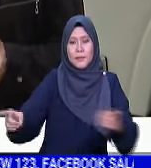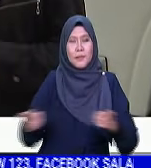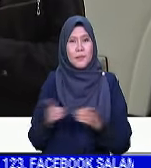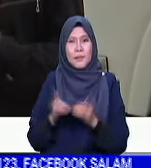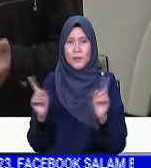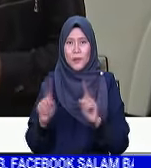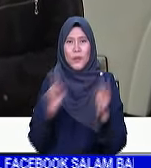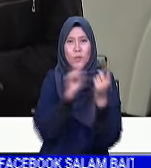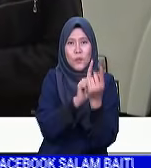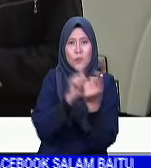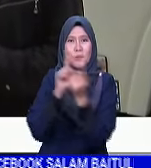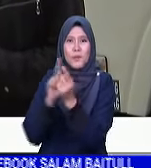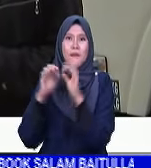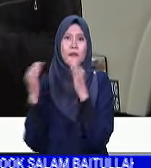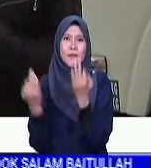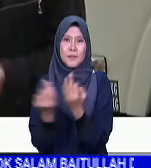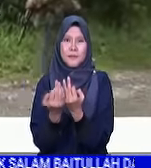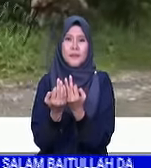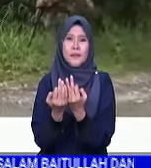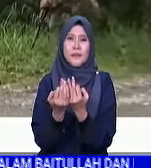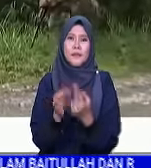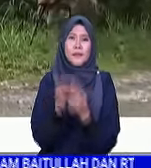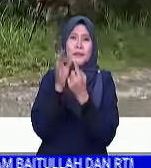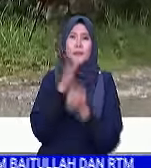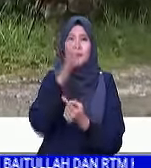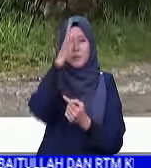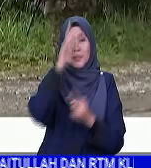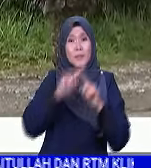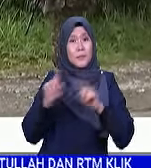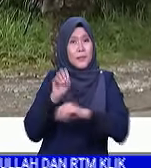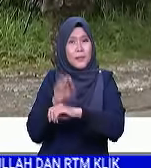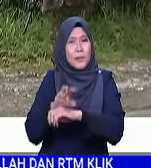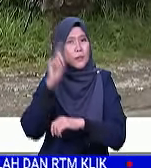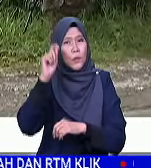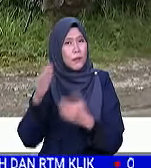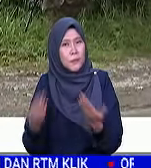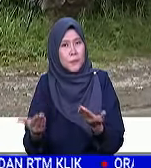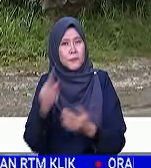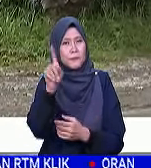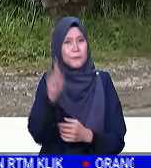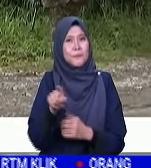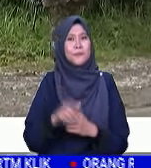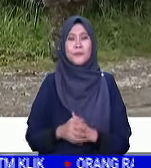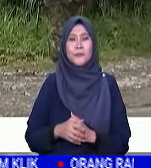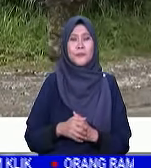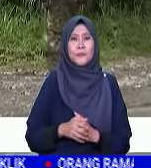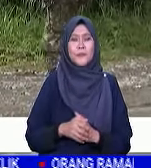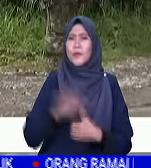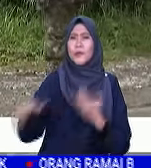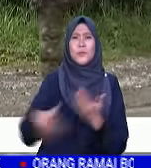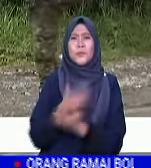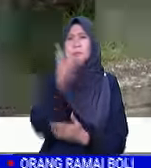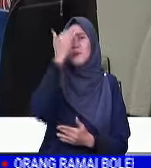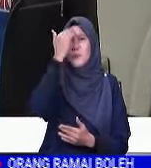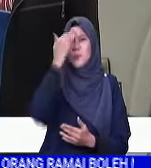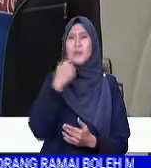kerana ingin berjumpa dengan keluarga, terutama sekali ibu bapa tersayang. Tapi nasihat Tuan bagaimana? Okey, kita semua sedia maklum